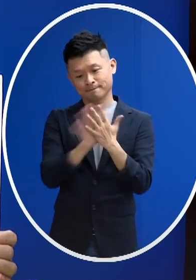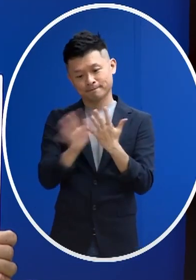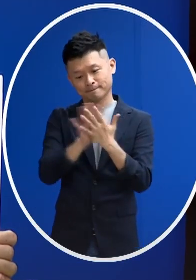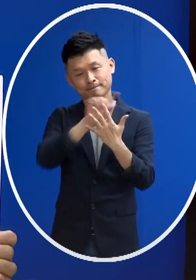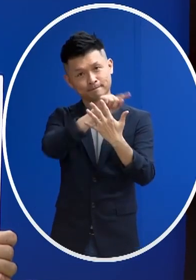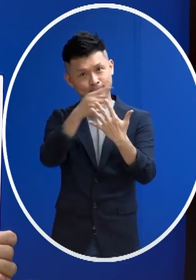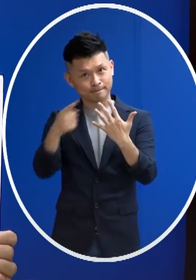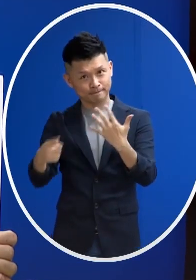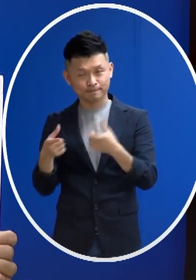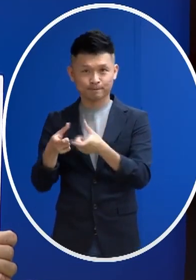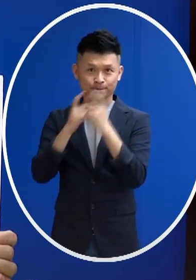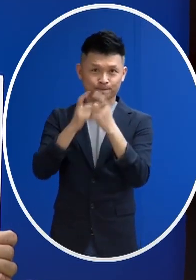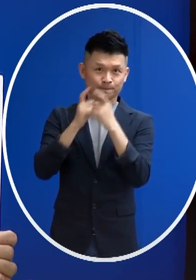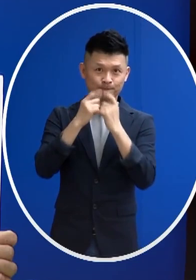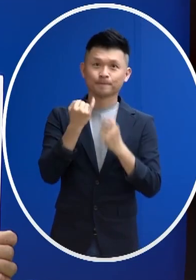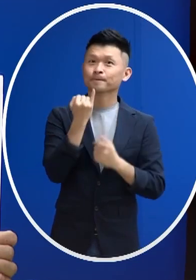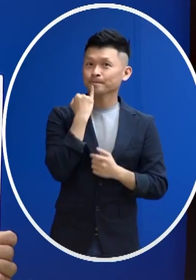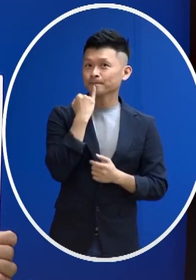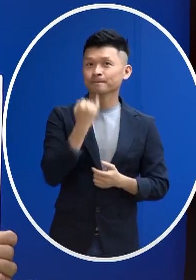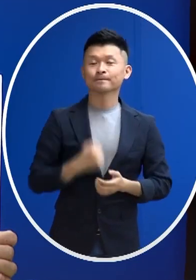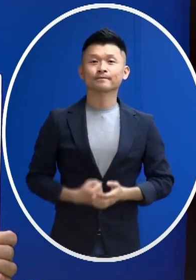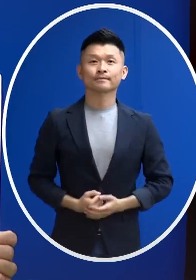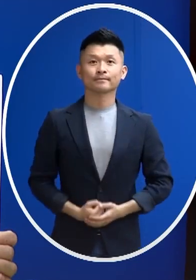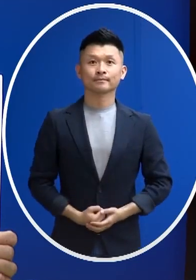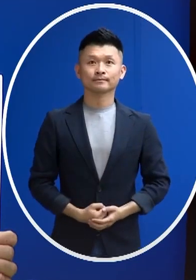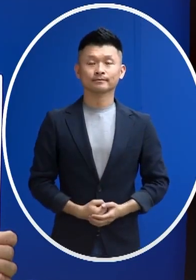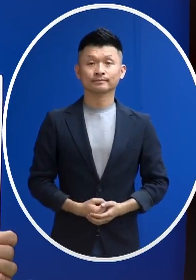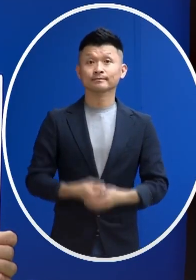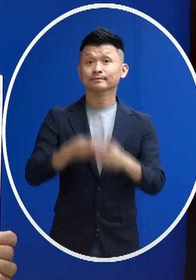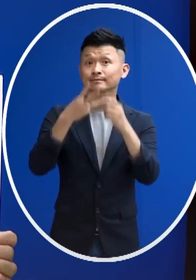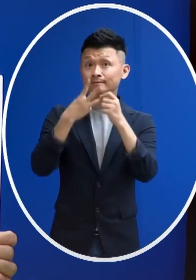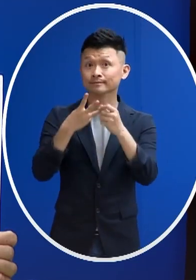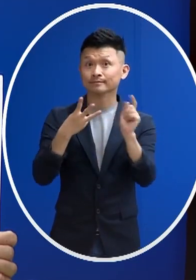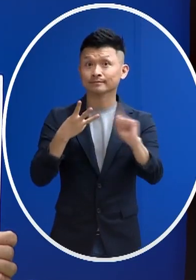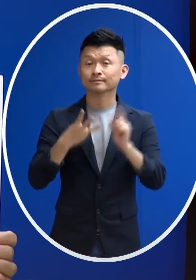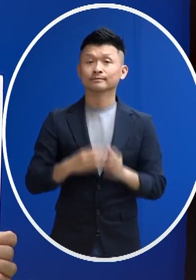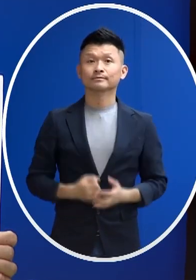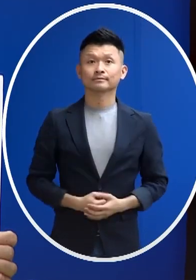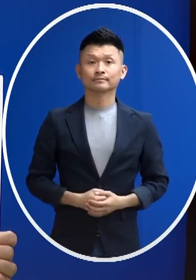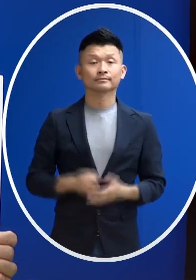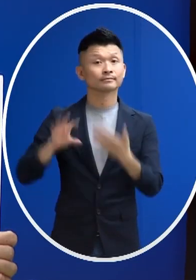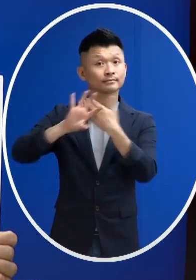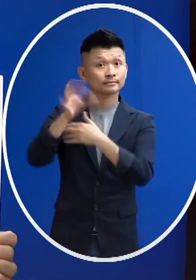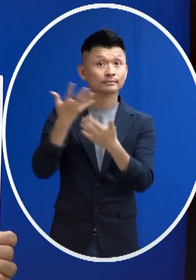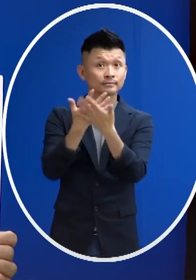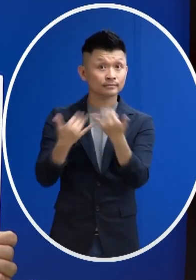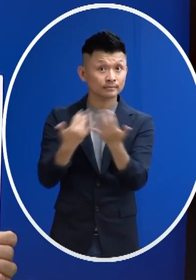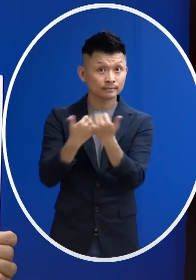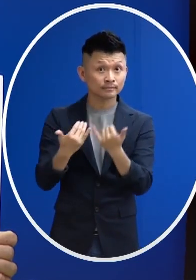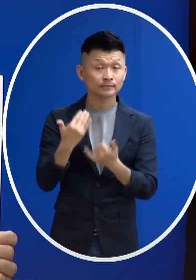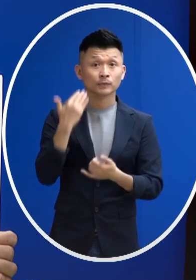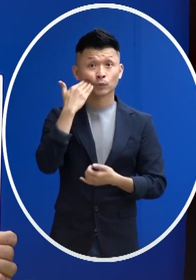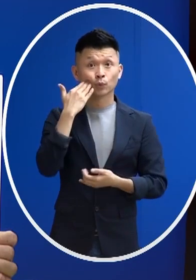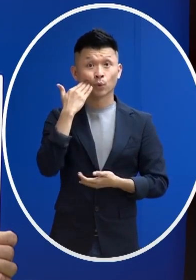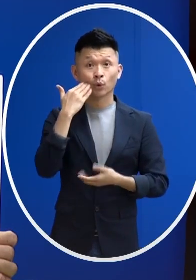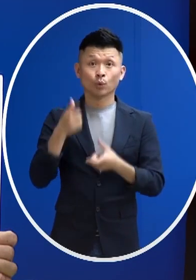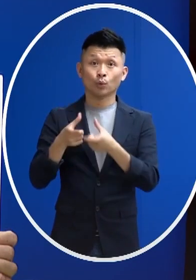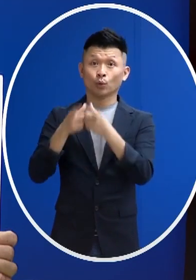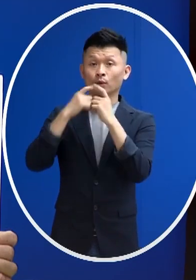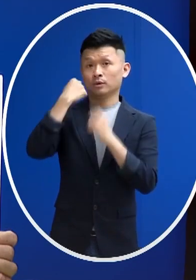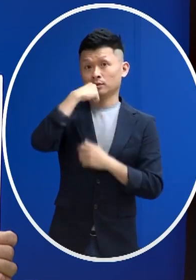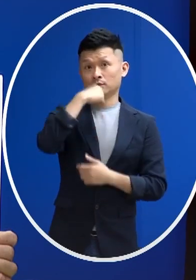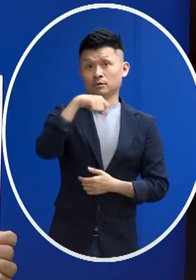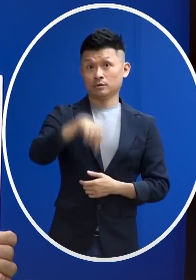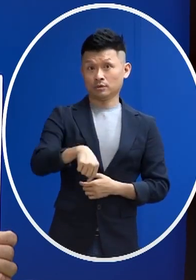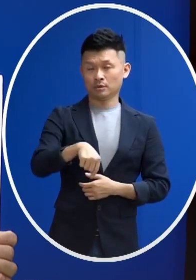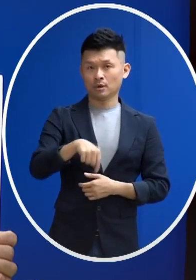进行这些返台的规划准备。第三个是境外学生入到台湾来以后还